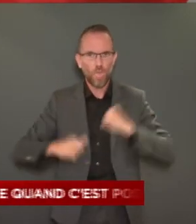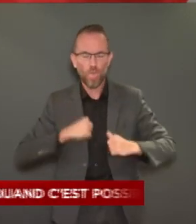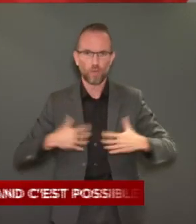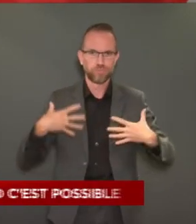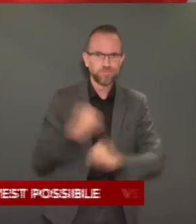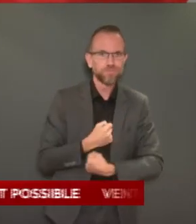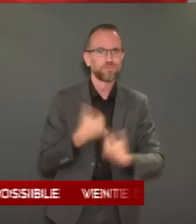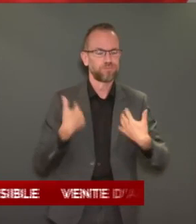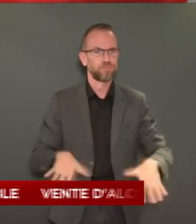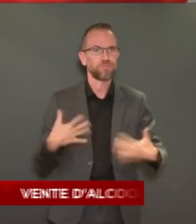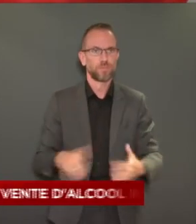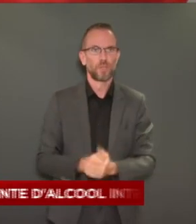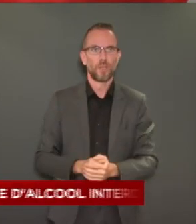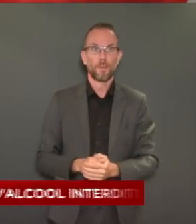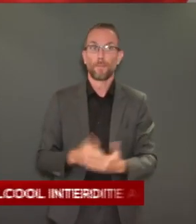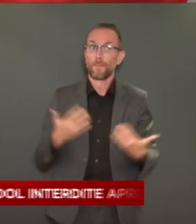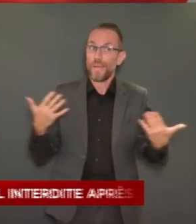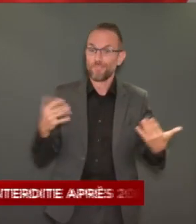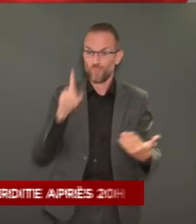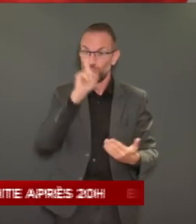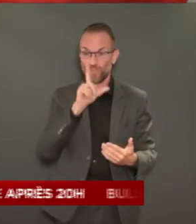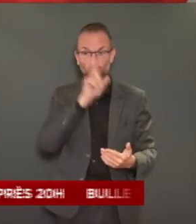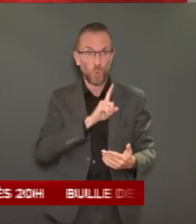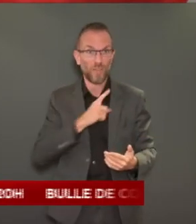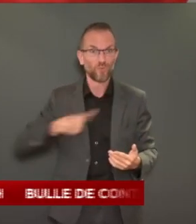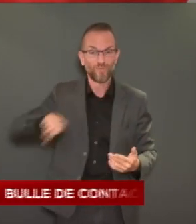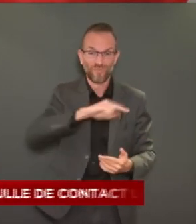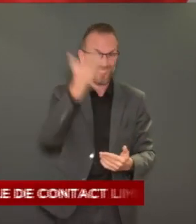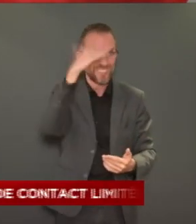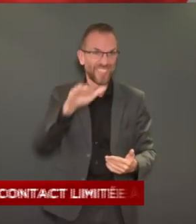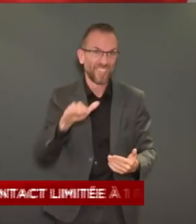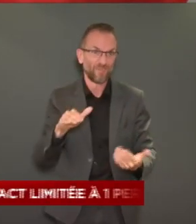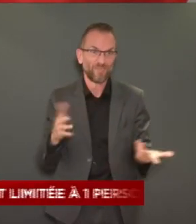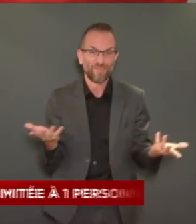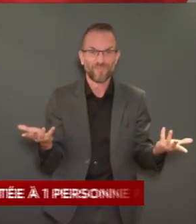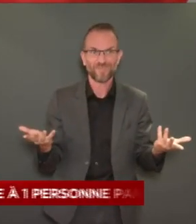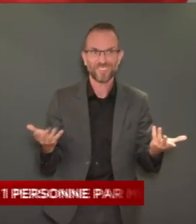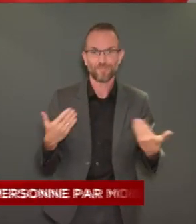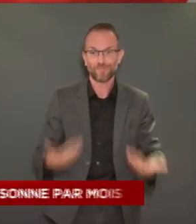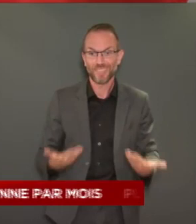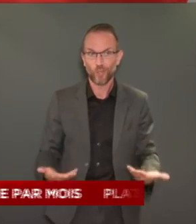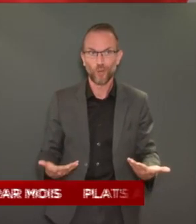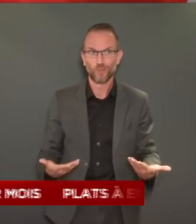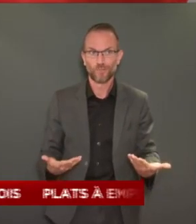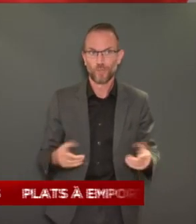mais je crois que tout un chacun le sait. Ce n'est que